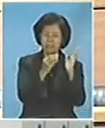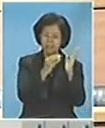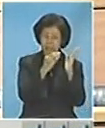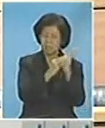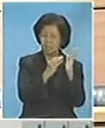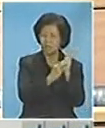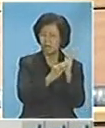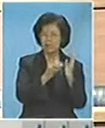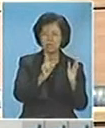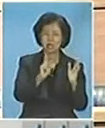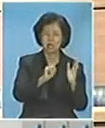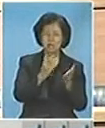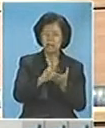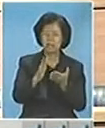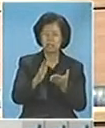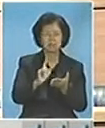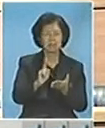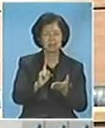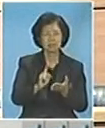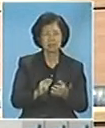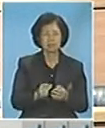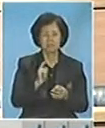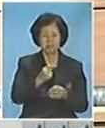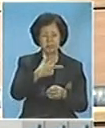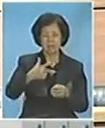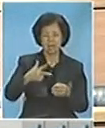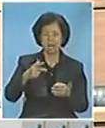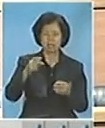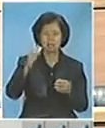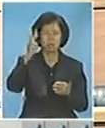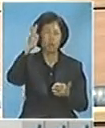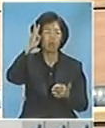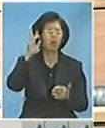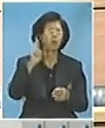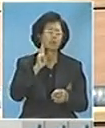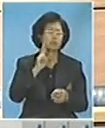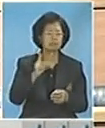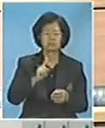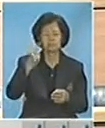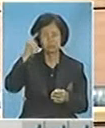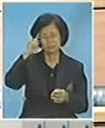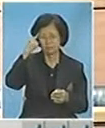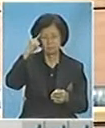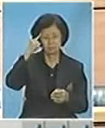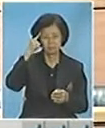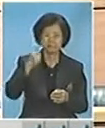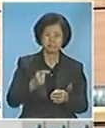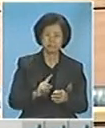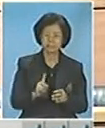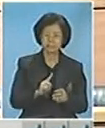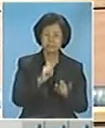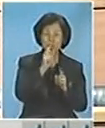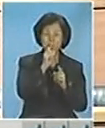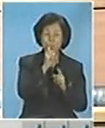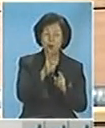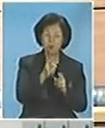พราะคำว่าไหนอะแบ่งหรือว่าจะเป็นภาษาวัยรุ่นผมก็ไม่ทราบแต่ถ้าท่านจะบอกว่าจะแบ่ง